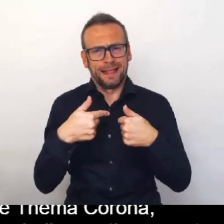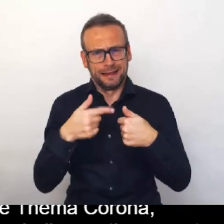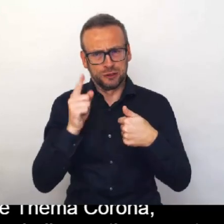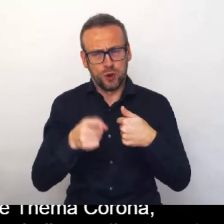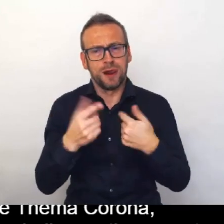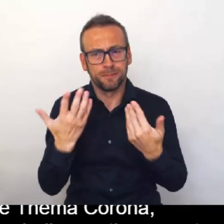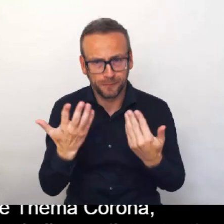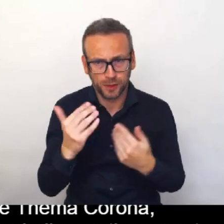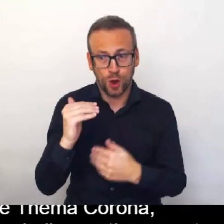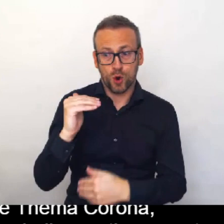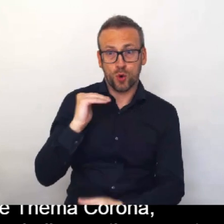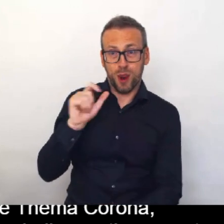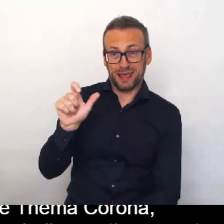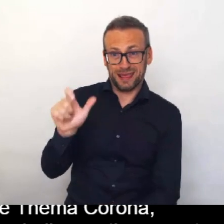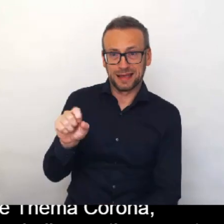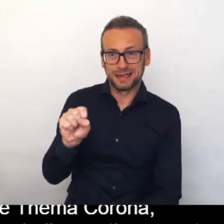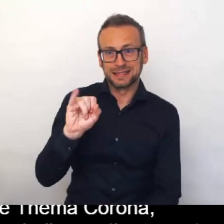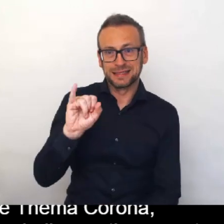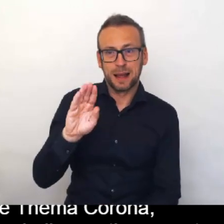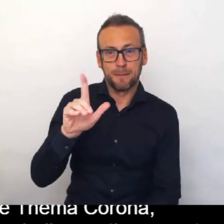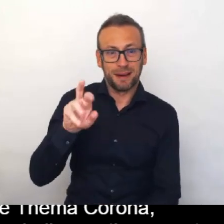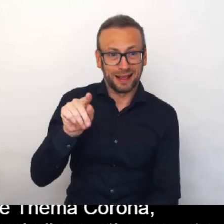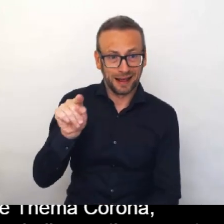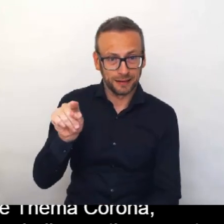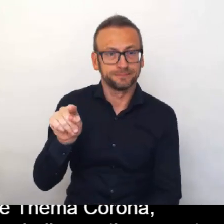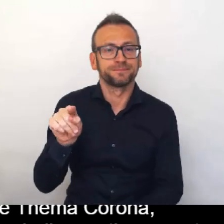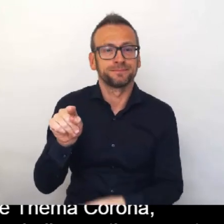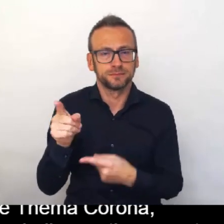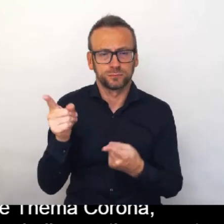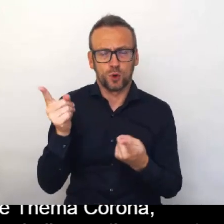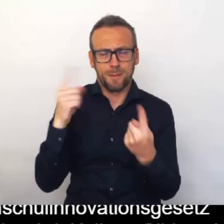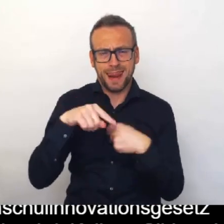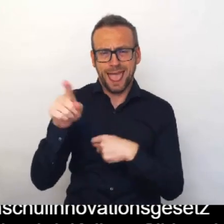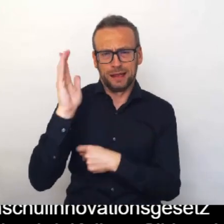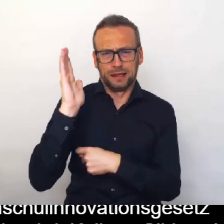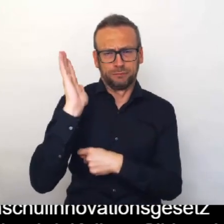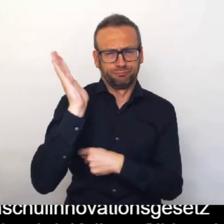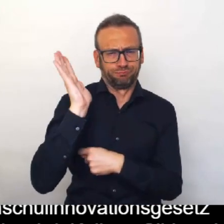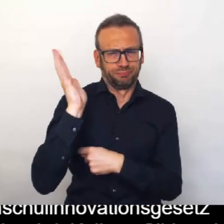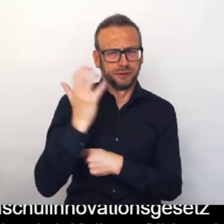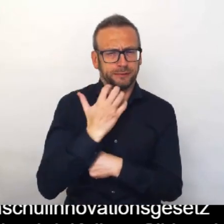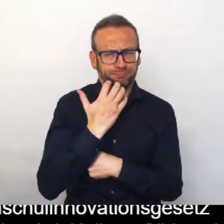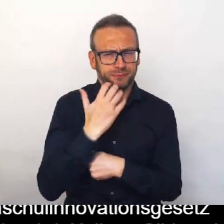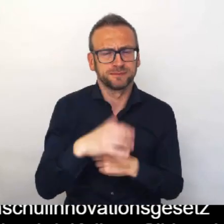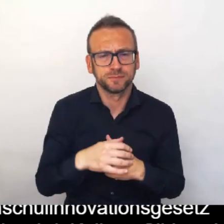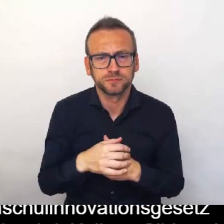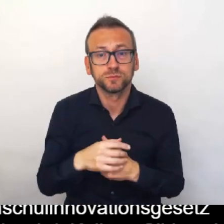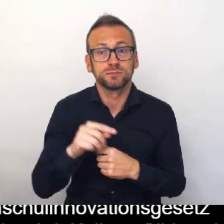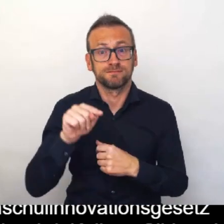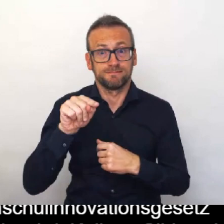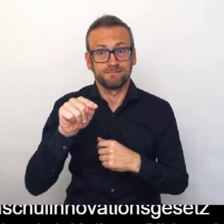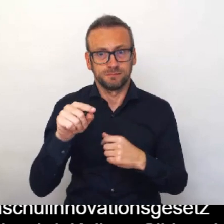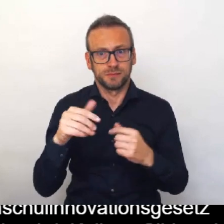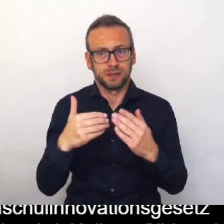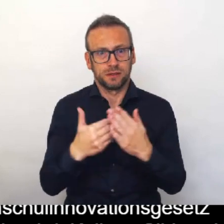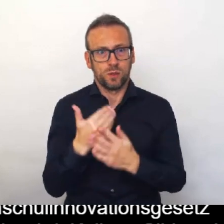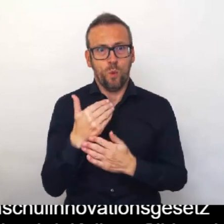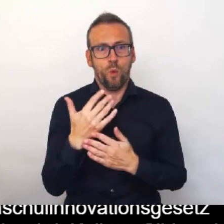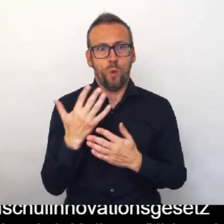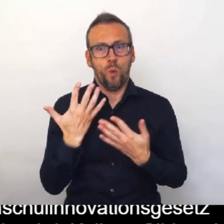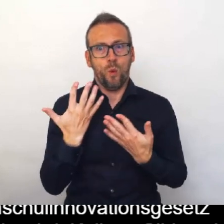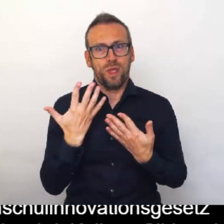Anspruch, den wir haben, was die Modernität der Governance in den Hochschulen betrifft